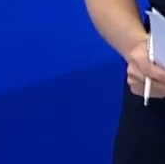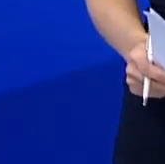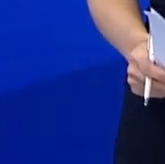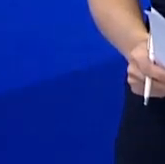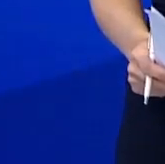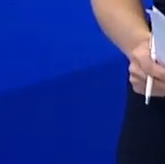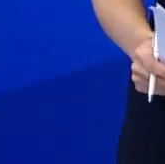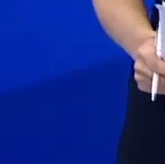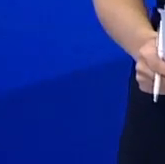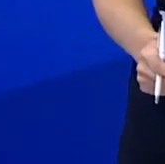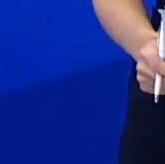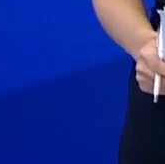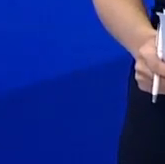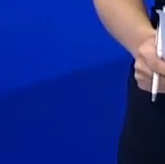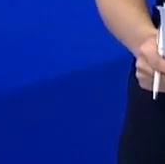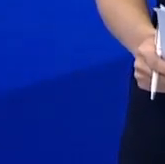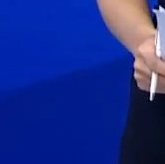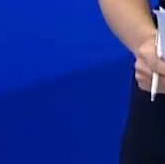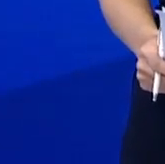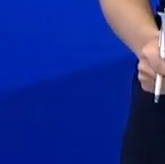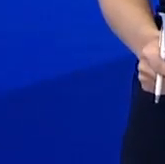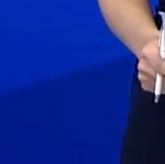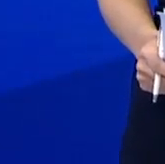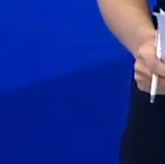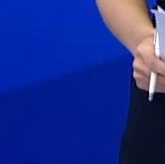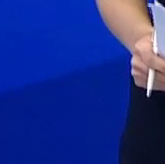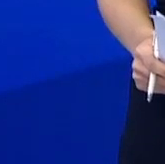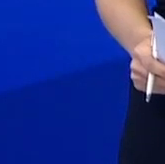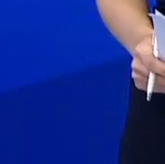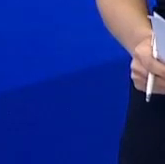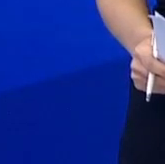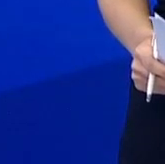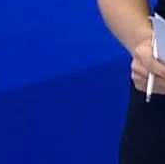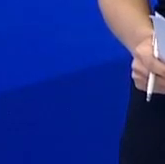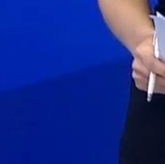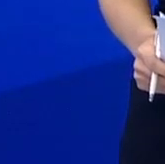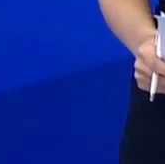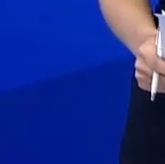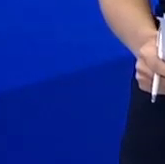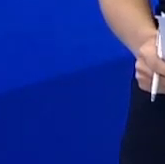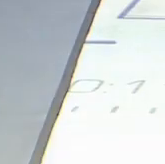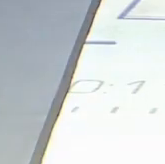25 taon ang naghahatid ng balita. Ako po si Pia Arcangel. Hanggang